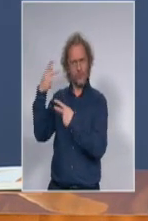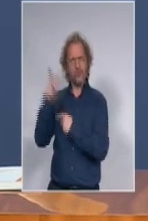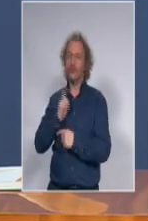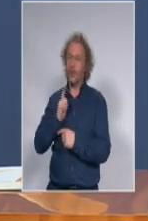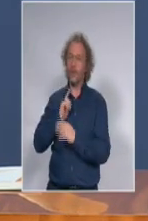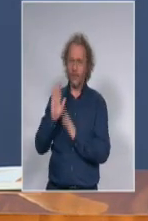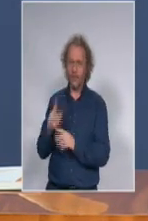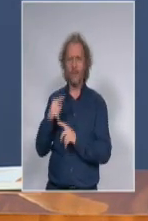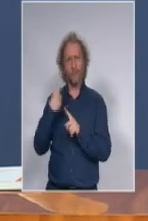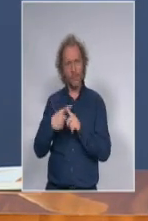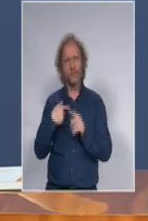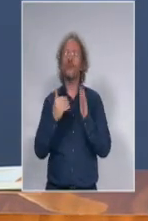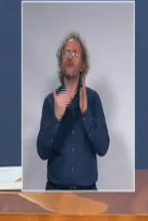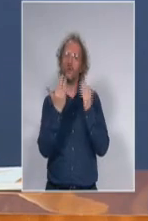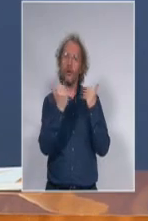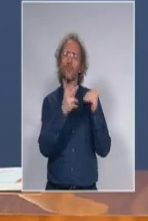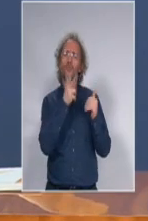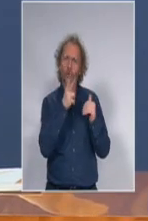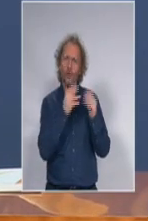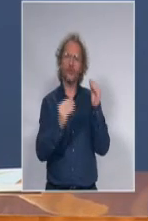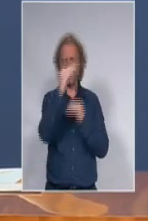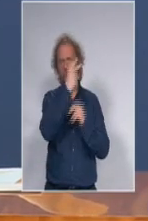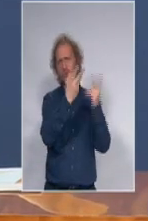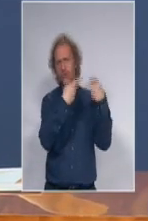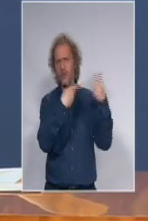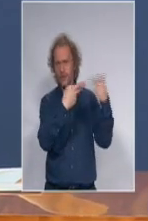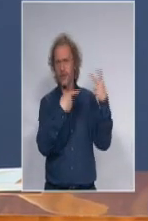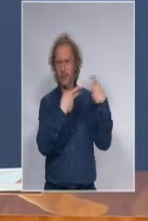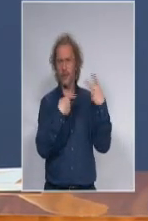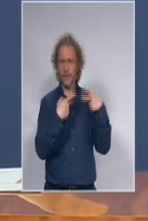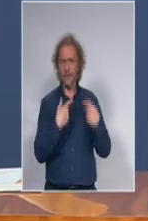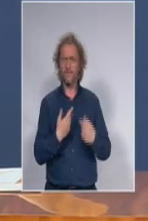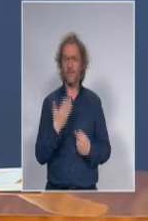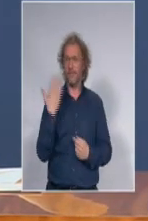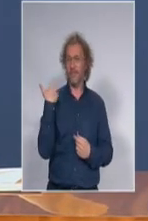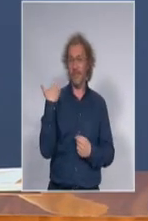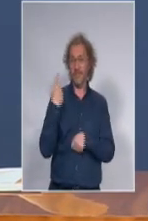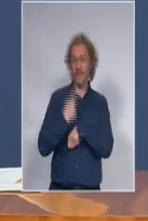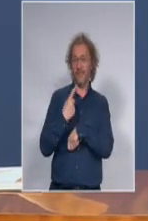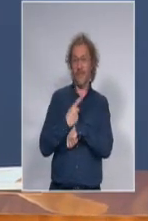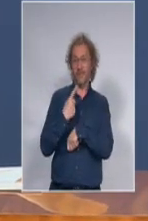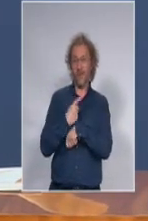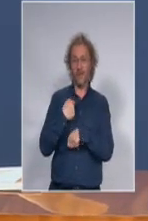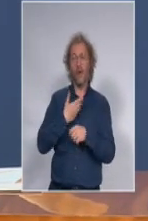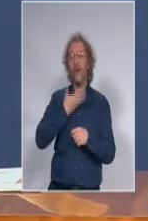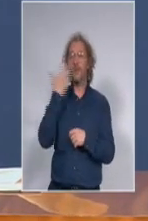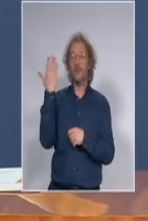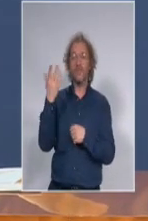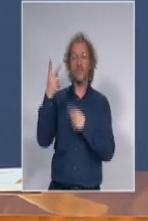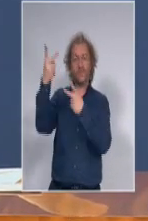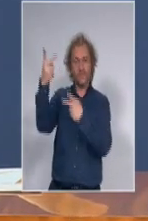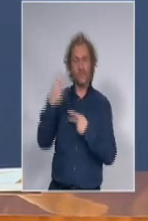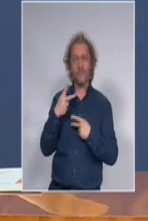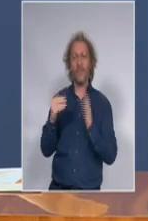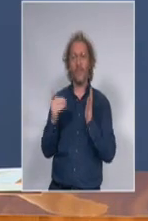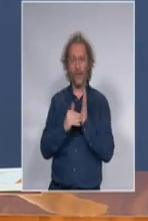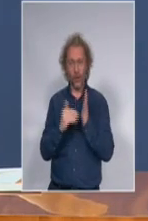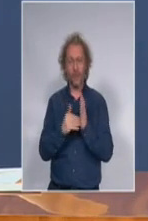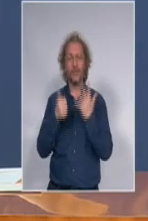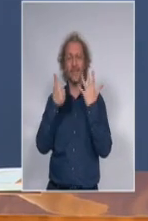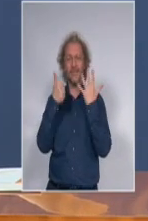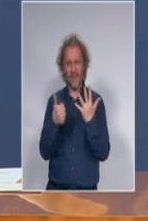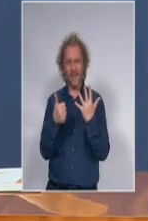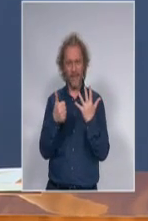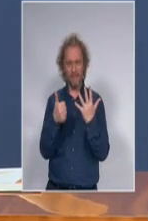očekuje. Pre sat vremena u Beograd smo uspeli da dopremimo još 7 mašina švedske